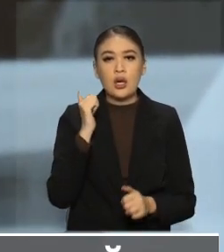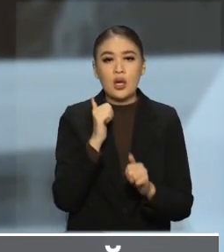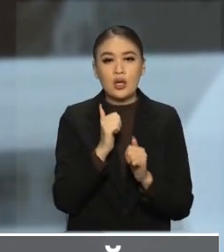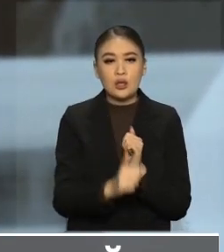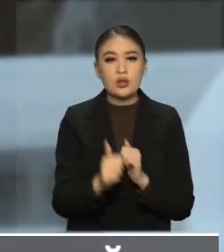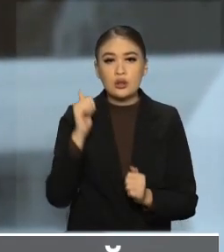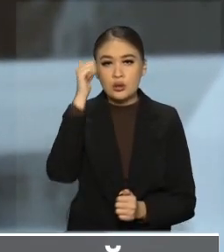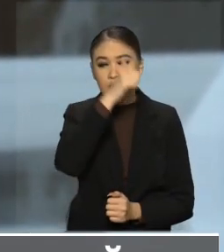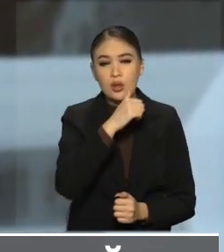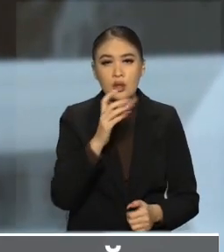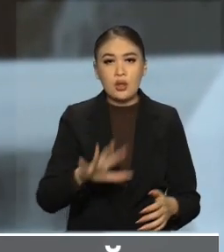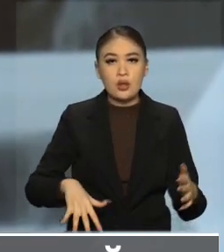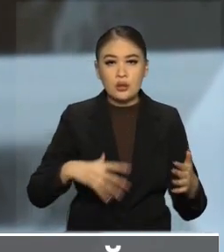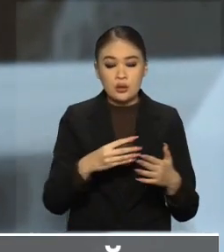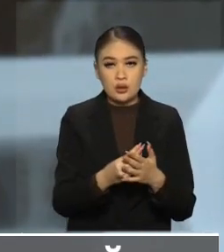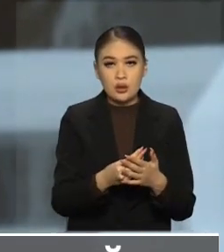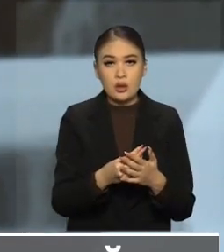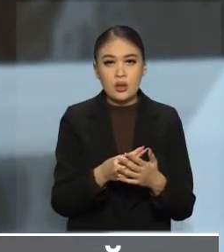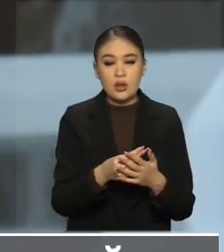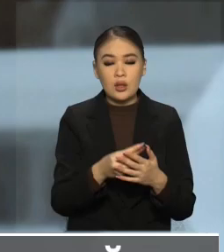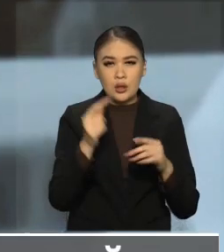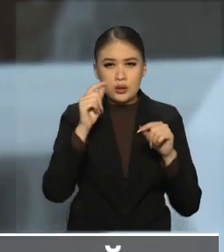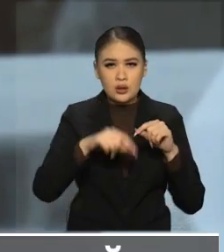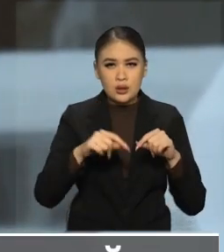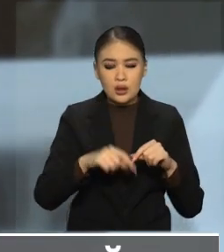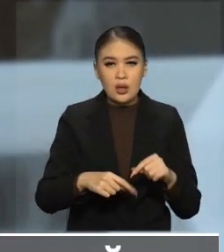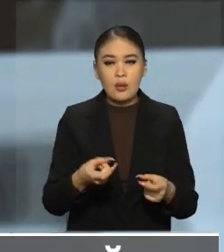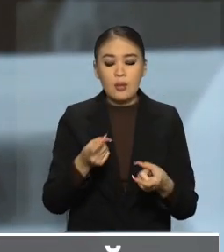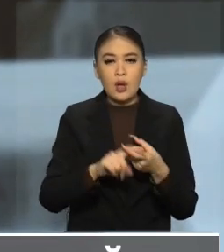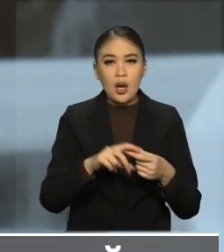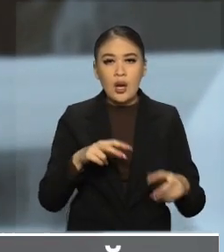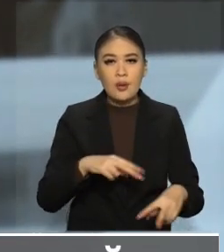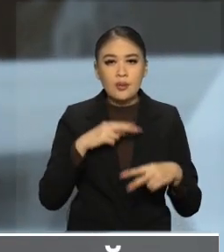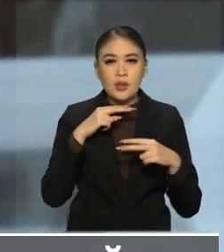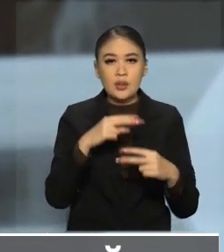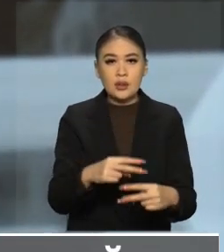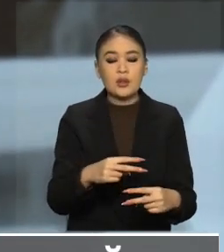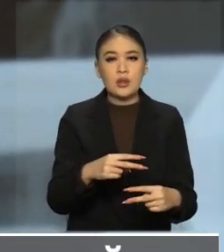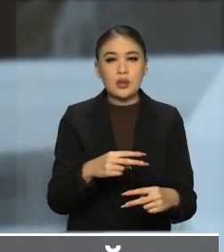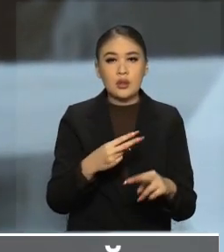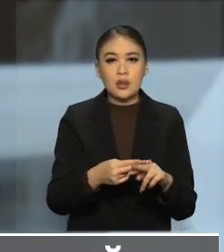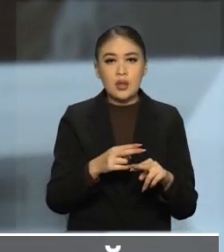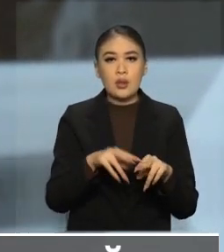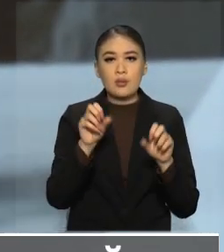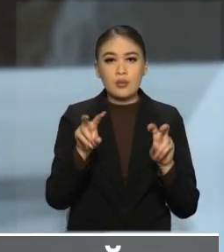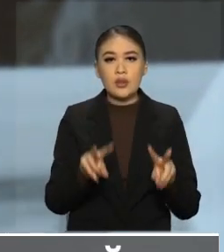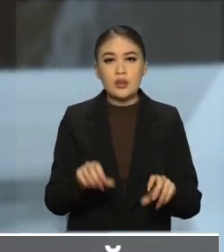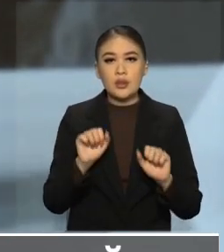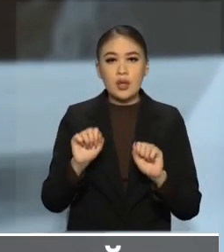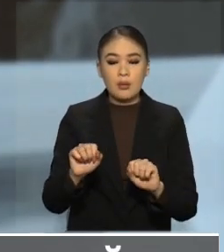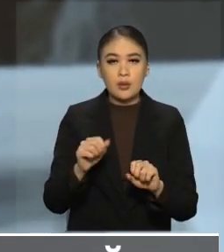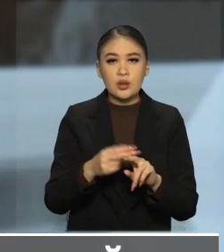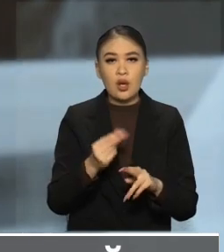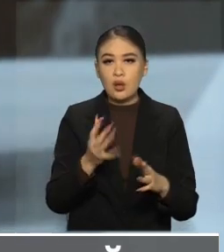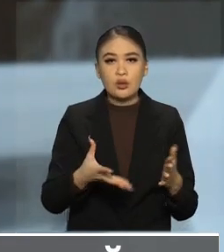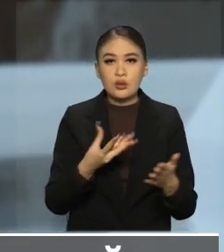жыл сайынғы беретін қаражатын зерделей отырып, байқағанымыз, олар кәсіптік қауіпсіздікке мүлдем